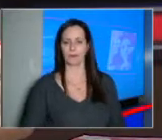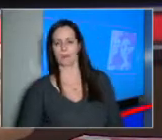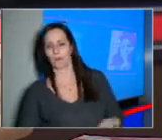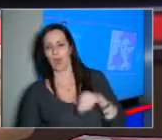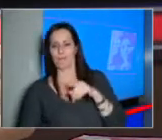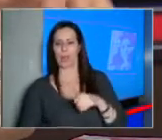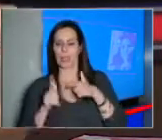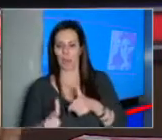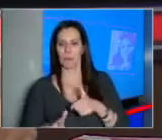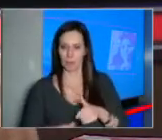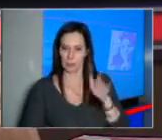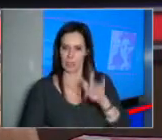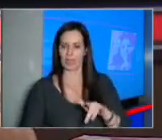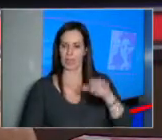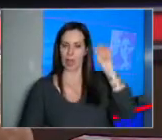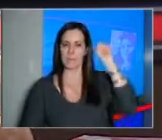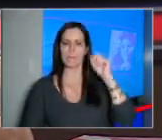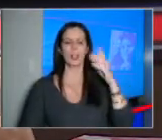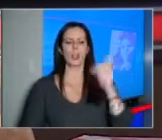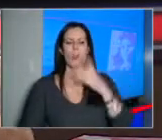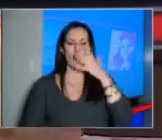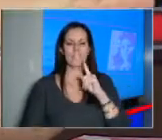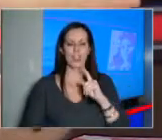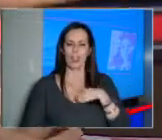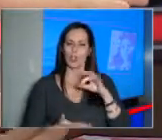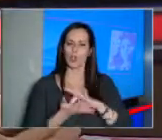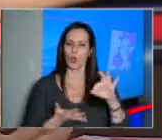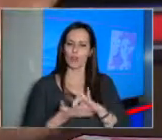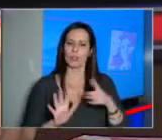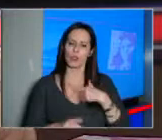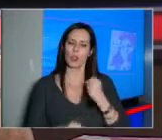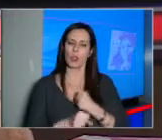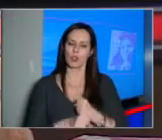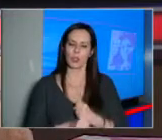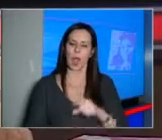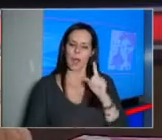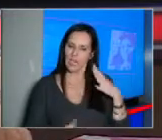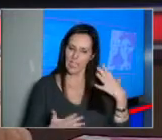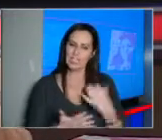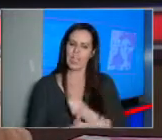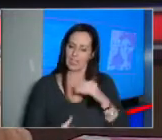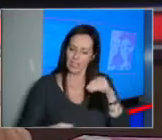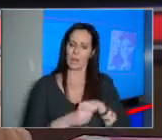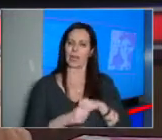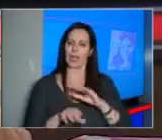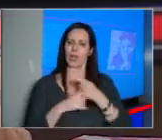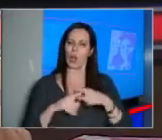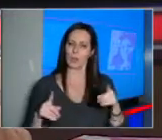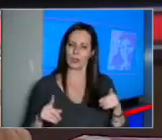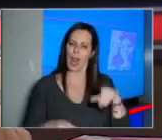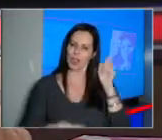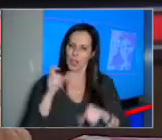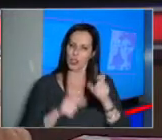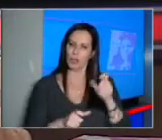נלחמת אקטיבית נגד הדבר הזה. אקטיבית, אני כותבת, זה מה שאני עושה. אבל הצלחתי להתחבר לכל מיני